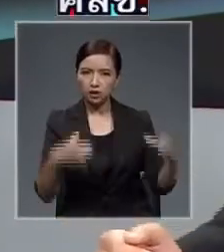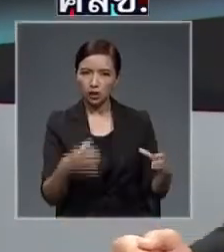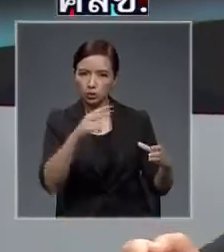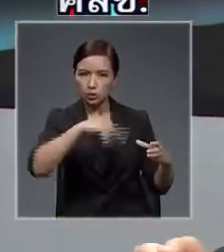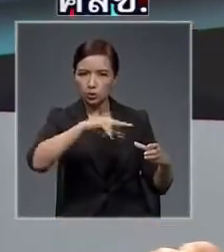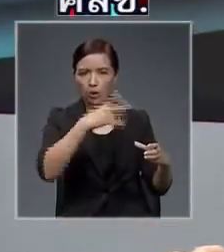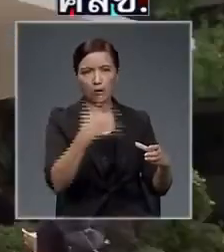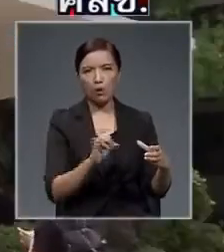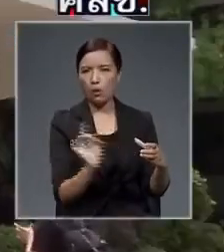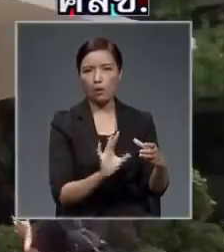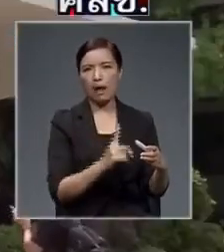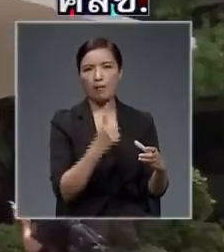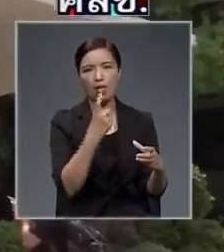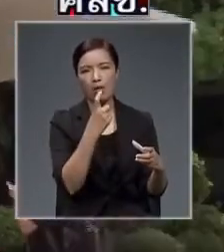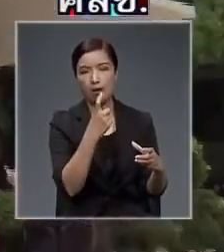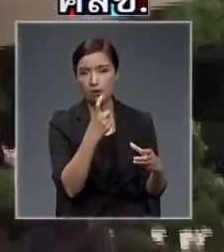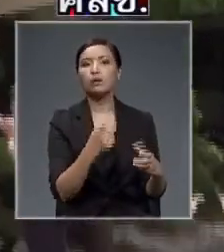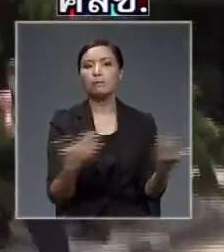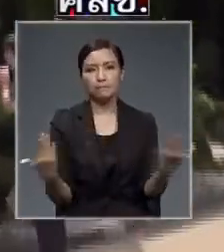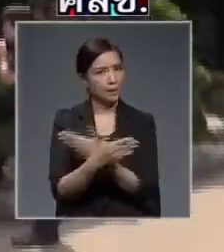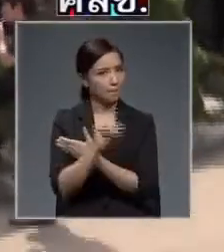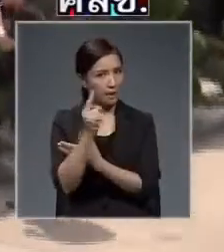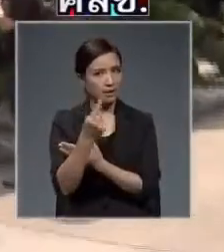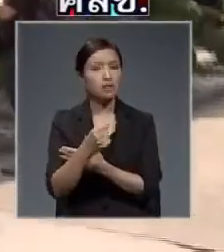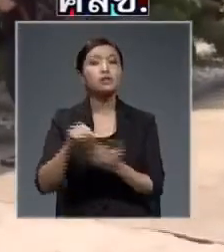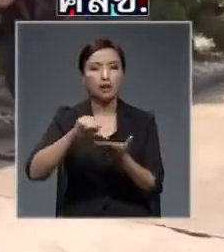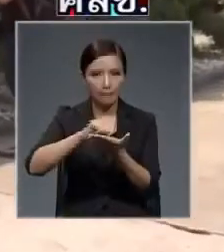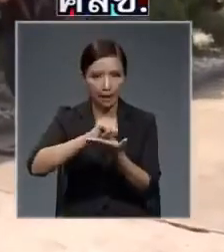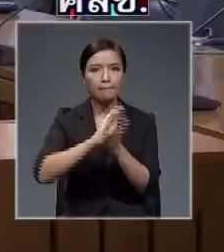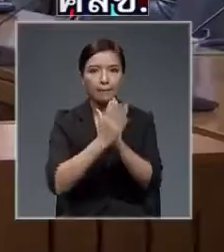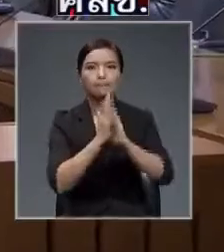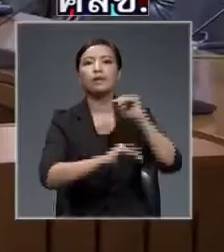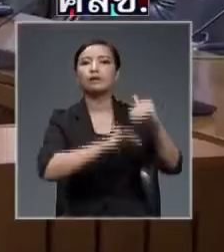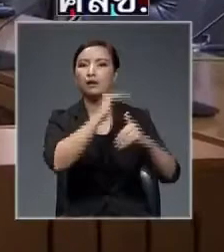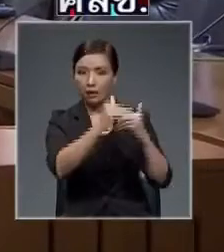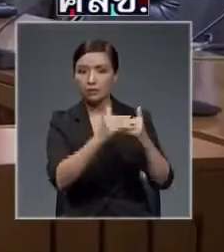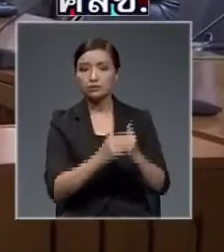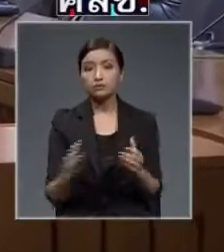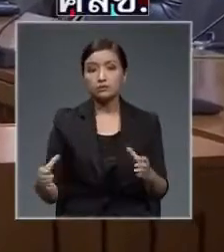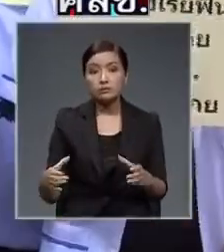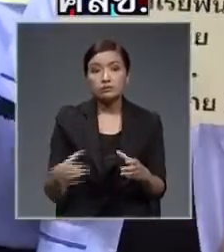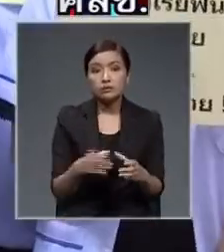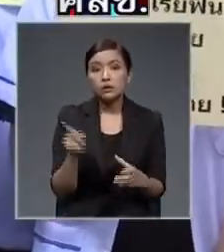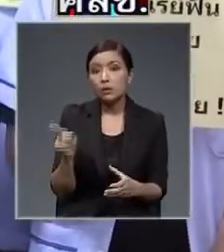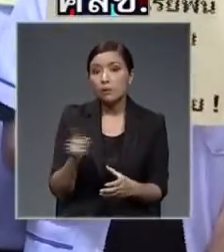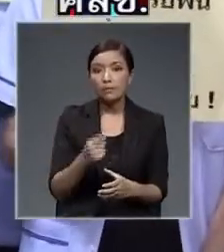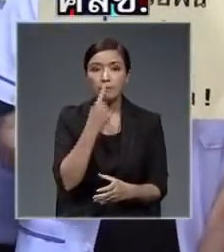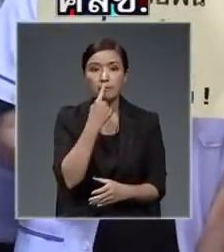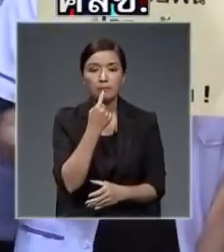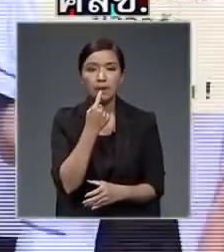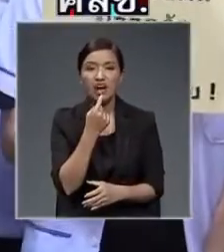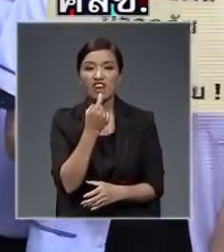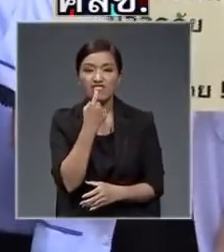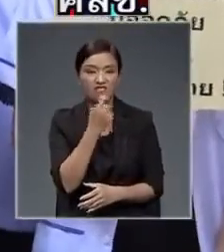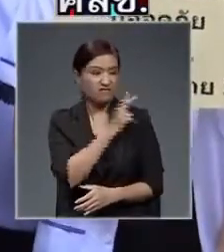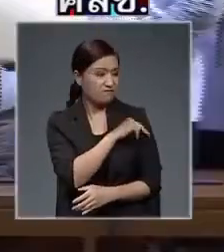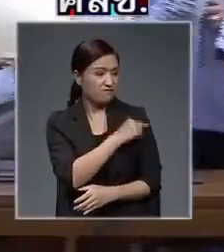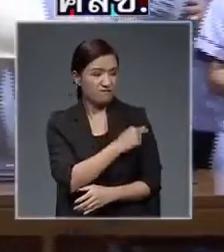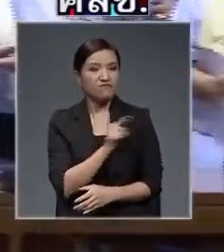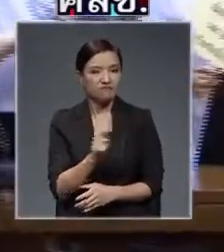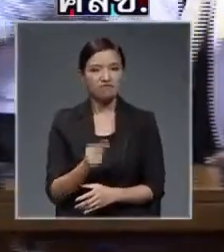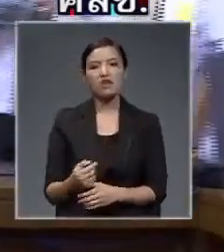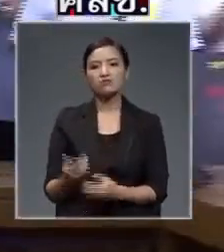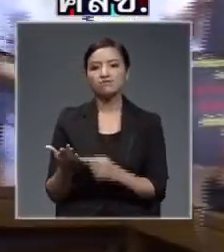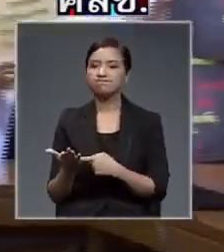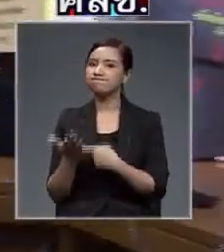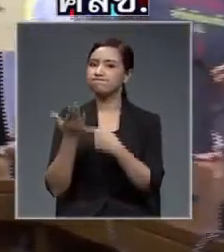หมือนว่ากลุ่มทันตแพทย์เองมีการระบุถึงนะคะในการที่ยื่นหนังสือที่จะคัดค้านในเรื่องนี้ก็คือเรื่องของบทลงโทษด้วย ค่ะ